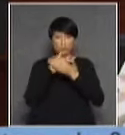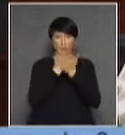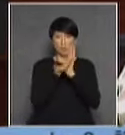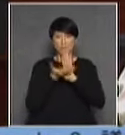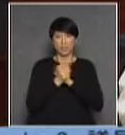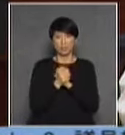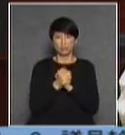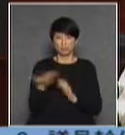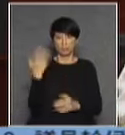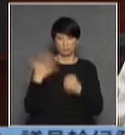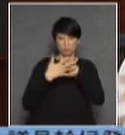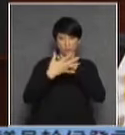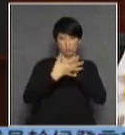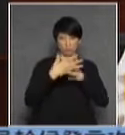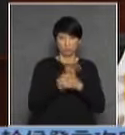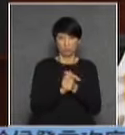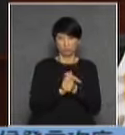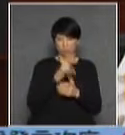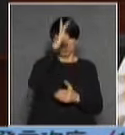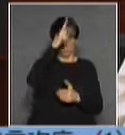第五呢就是濫用公帑，